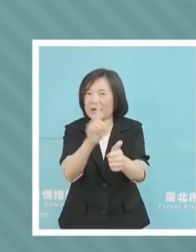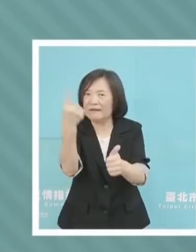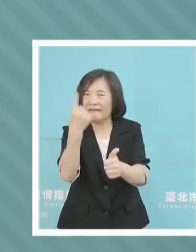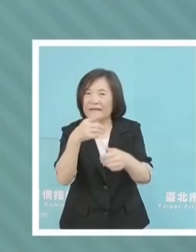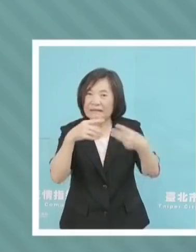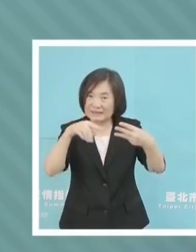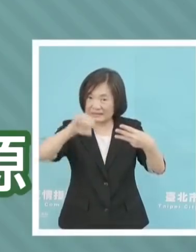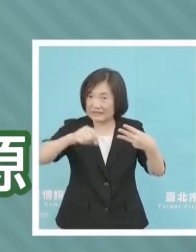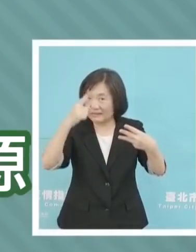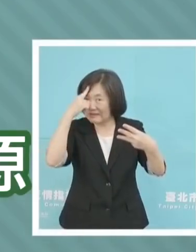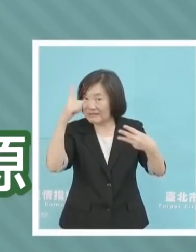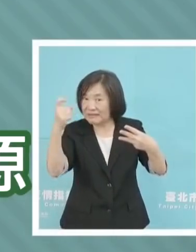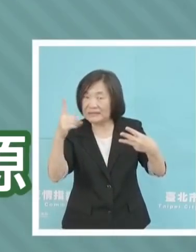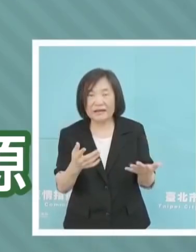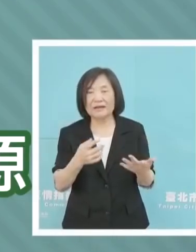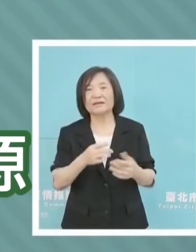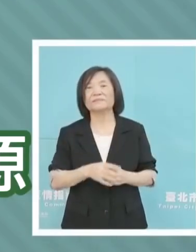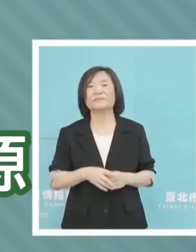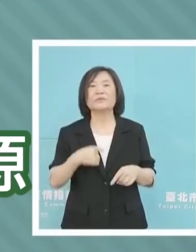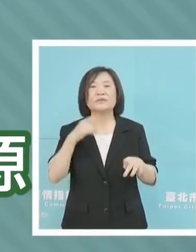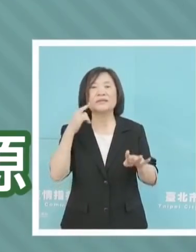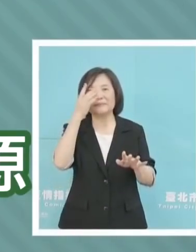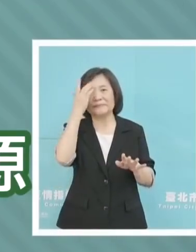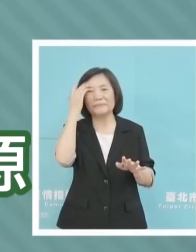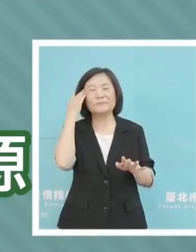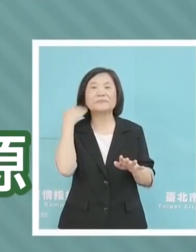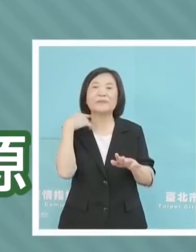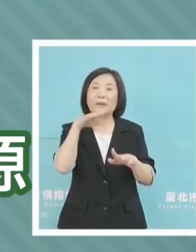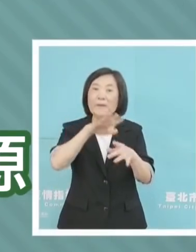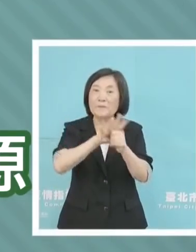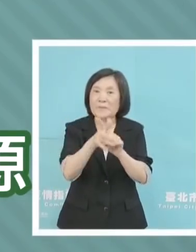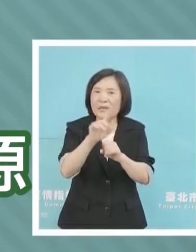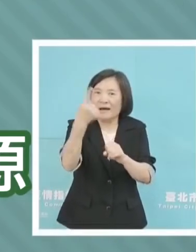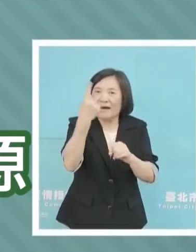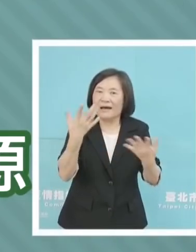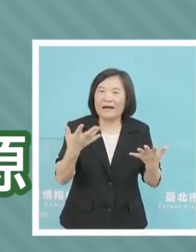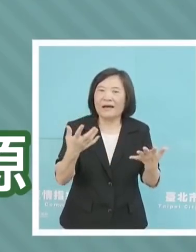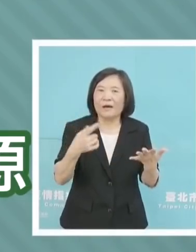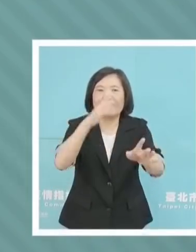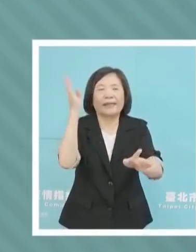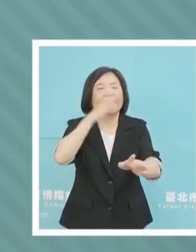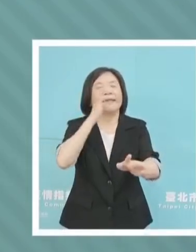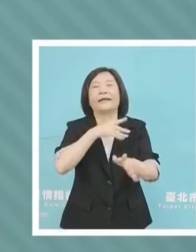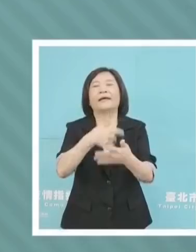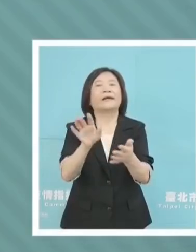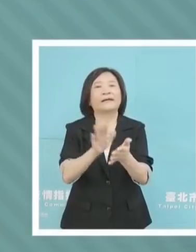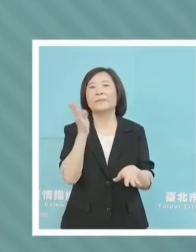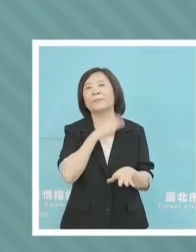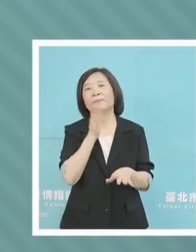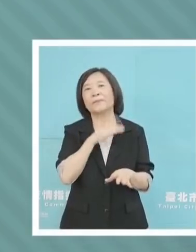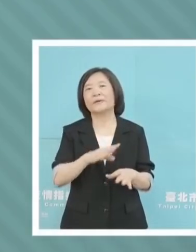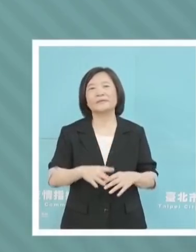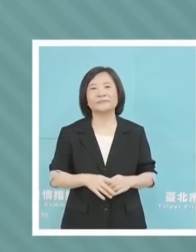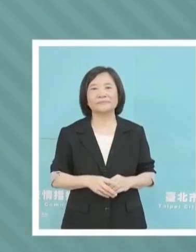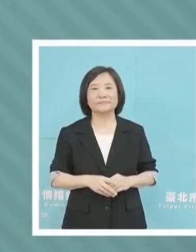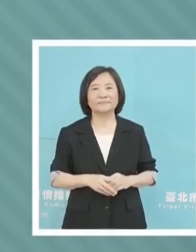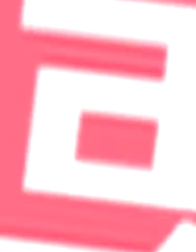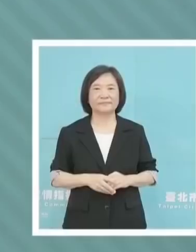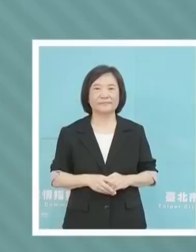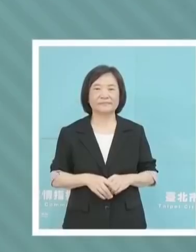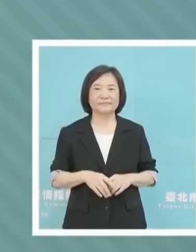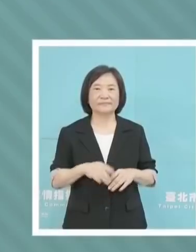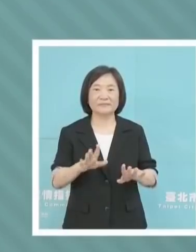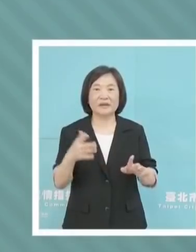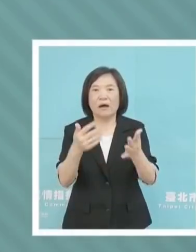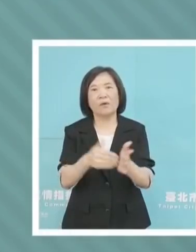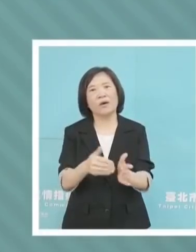认为疫情的源头还是3+11吗？ 其实哦，去追究什么源头来源哦，在这个事情已经发生的话，去追究那个不具实质意义啊。但是